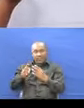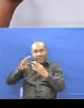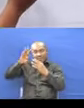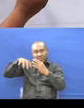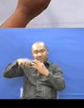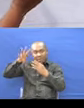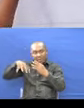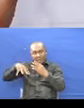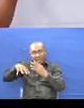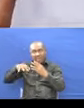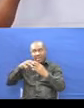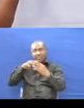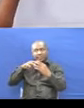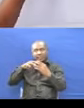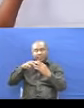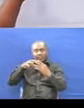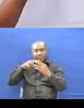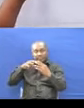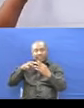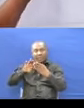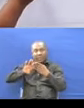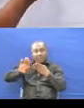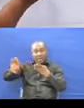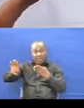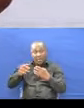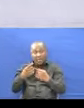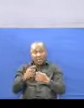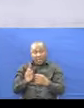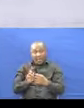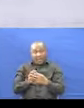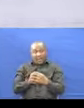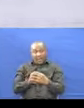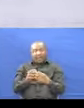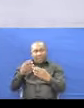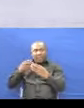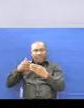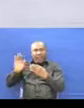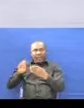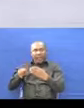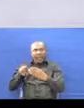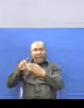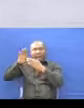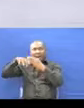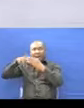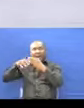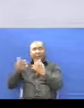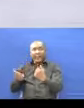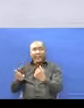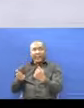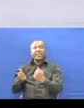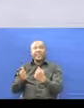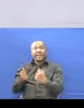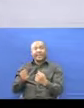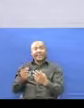hapa hivi. Si tumesema sehemu hii hapa ndio tunaitoa? Si ndio? Si tunaitoa sehemu hii hapa. Kirahisi kabisa, hebu